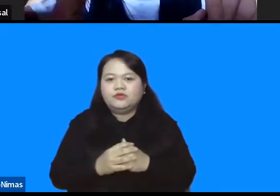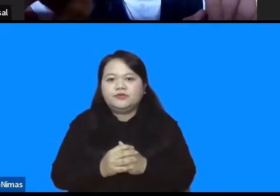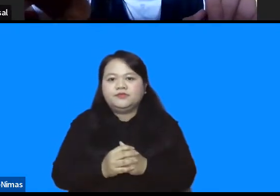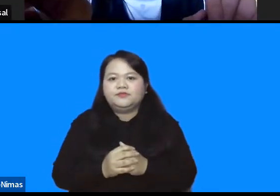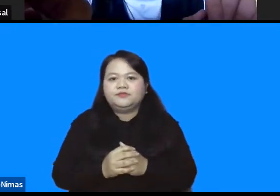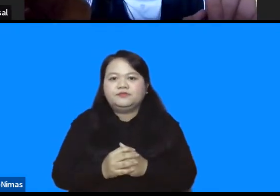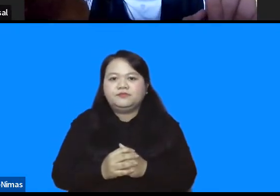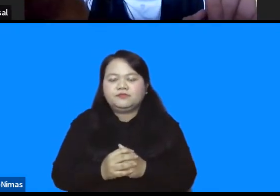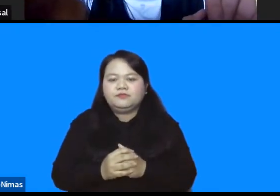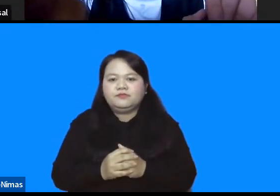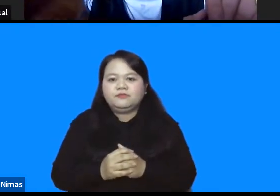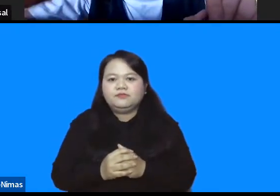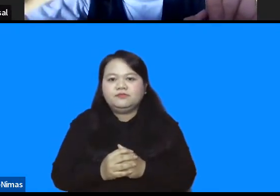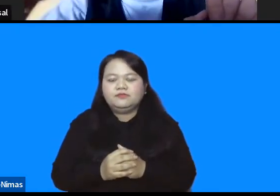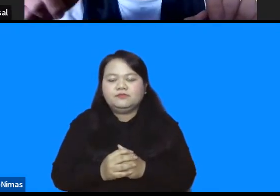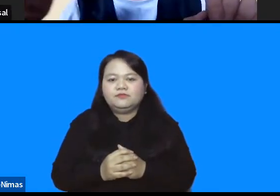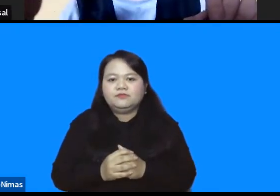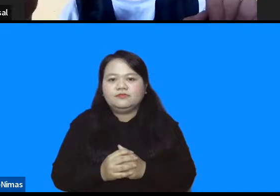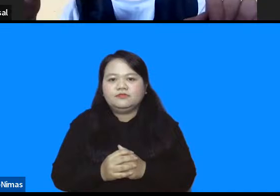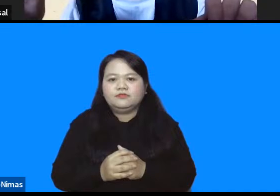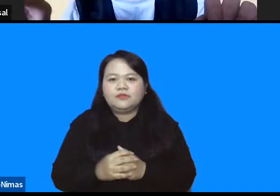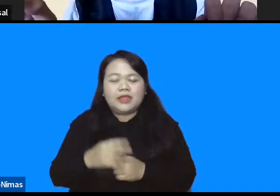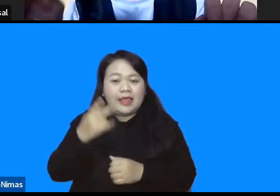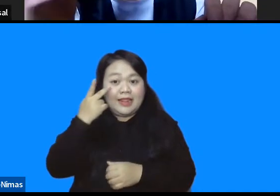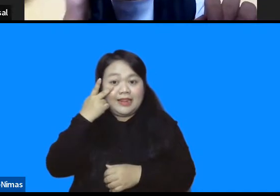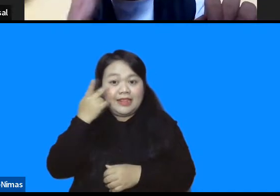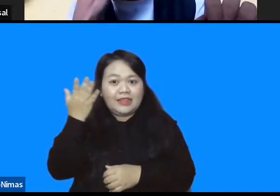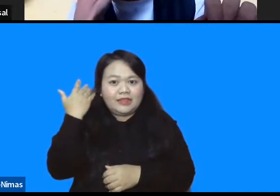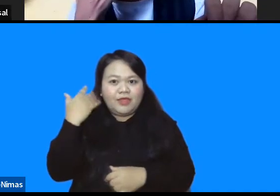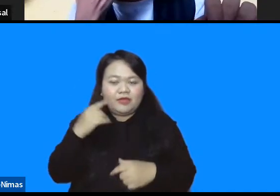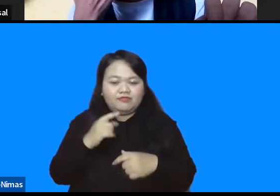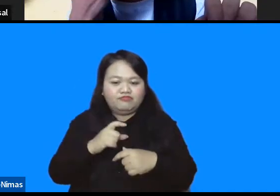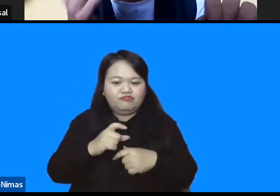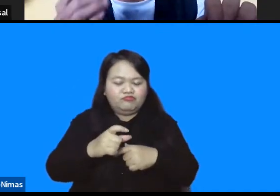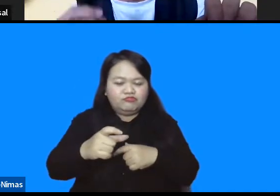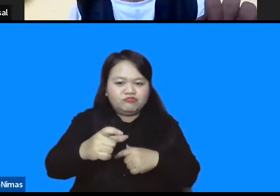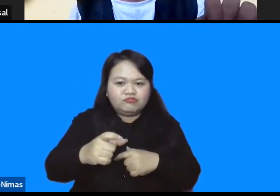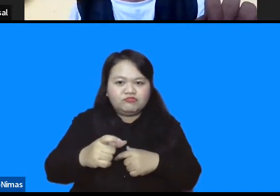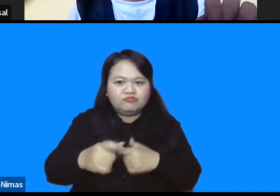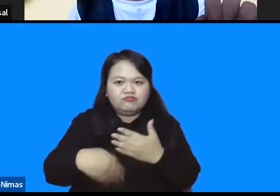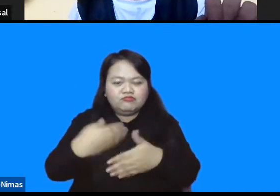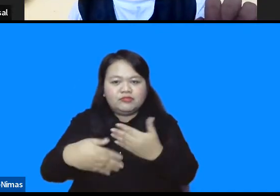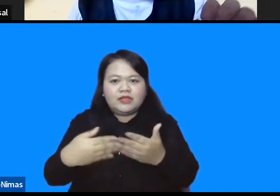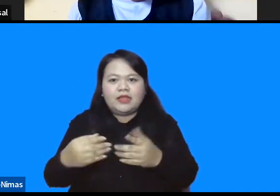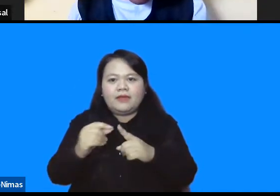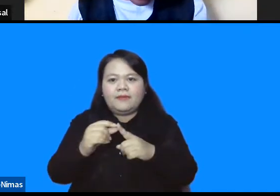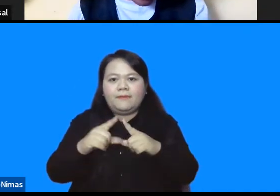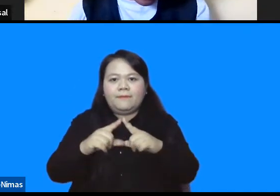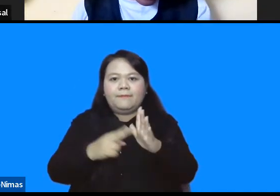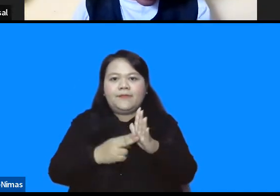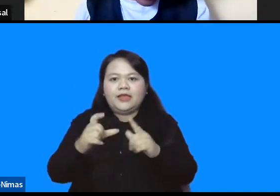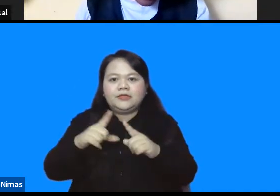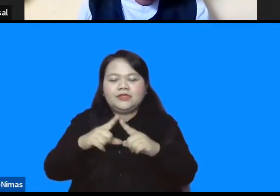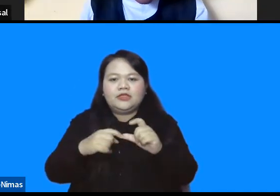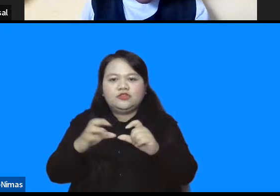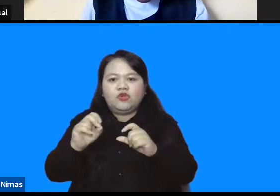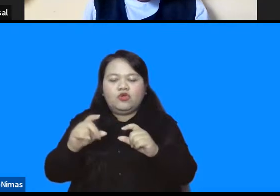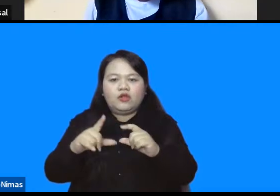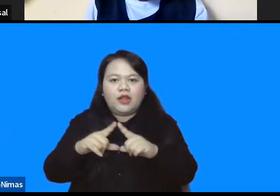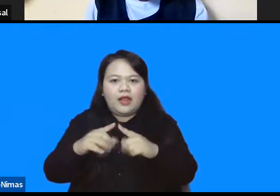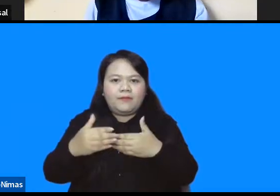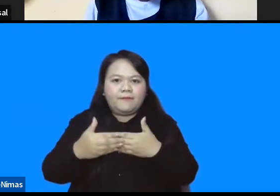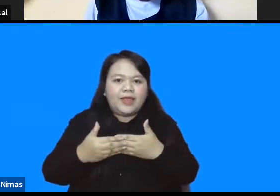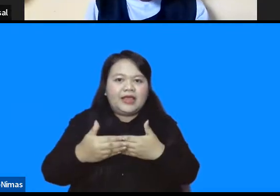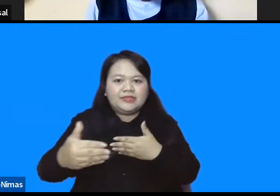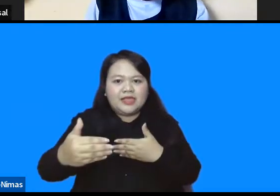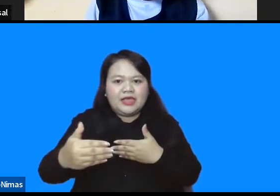ya. Kalau melihat kemarin rangkaian Pancasora ya, itu kan waktunya memang agak cukup panjang. Mungkin karena memang